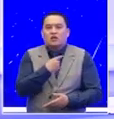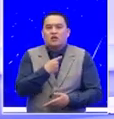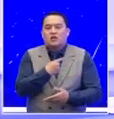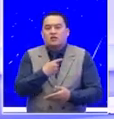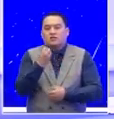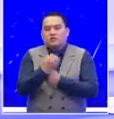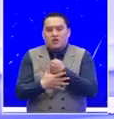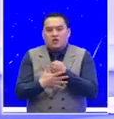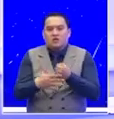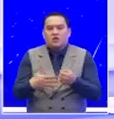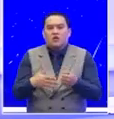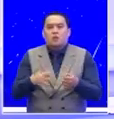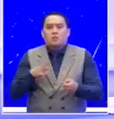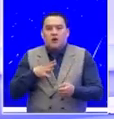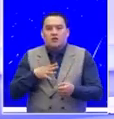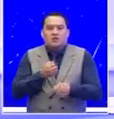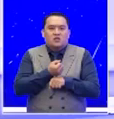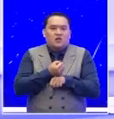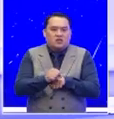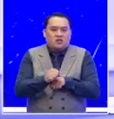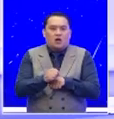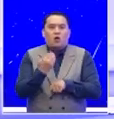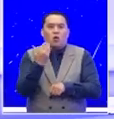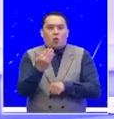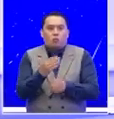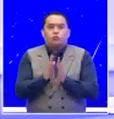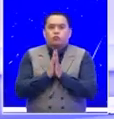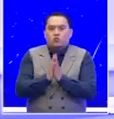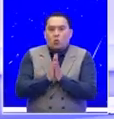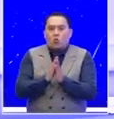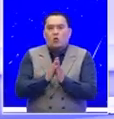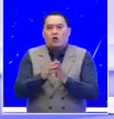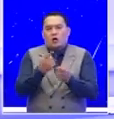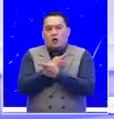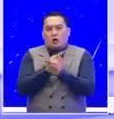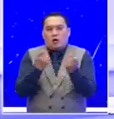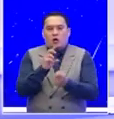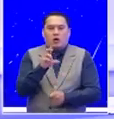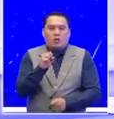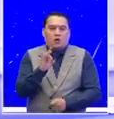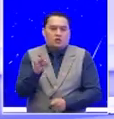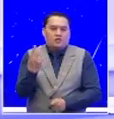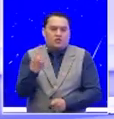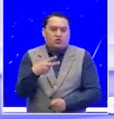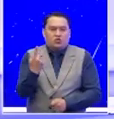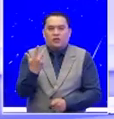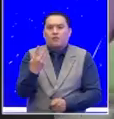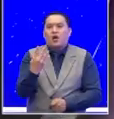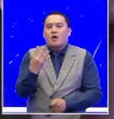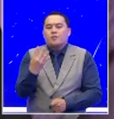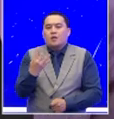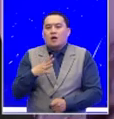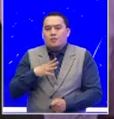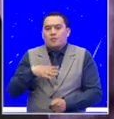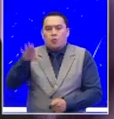и пригорода стали жертвами бытового насилия и просят помощи, сообщает Хабар-24. Жертвами